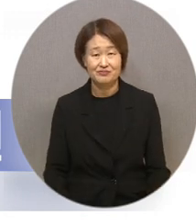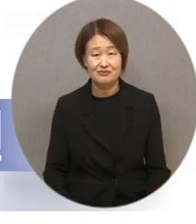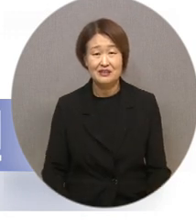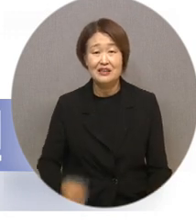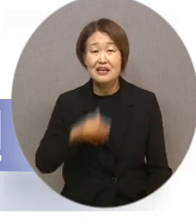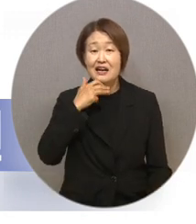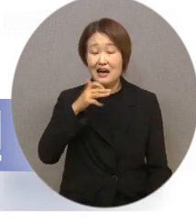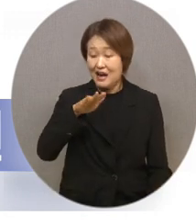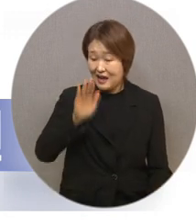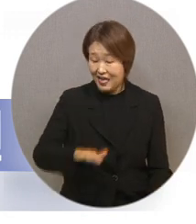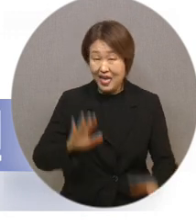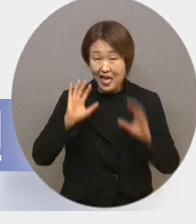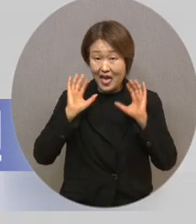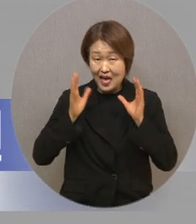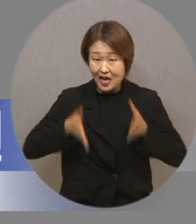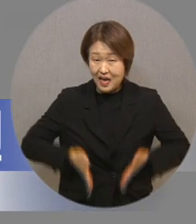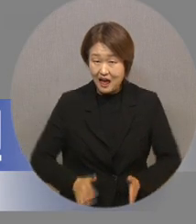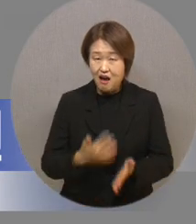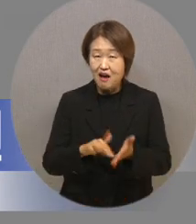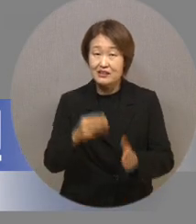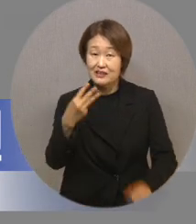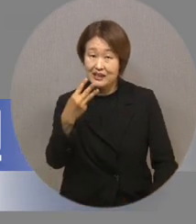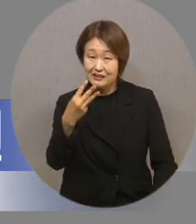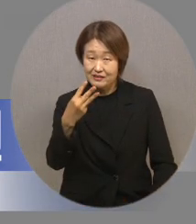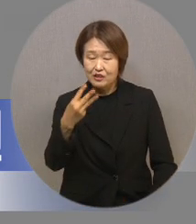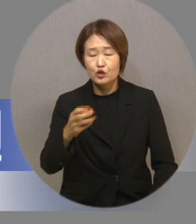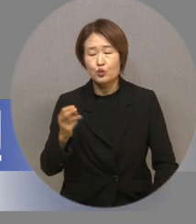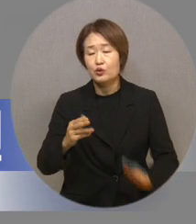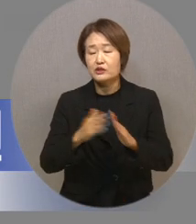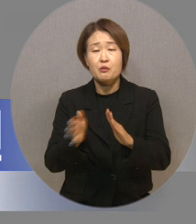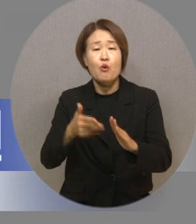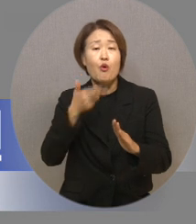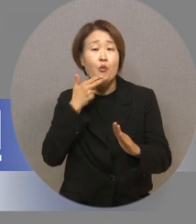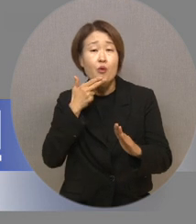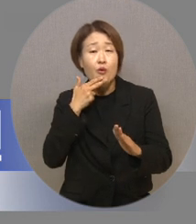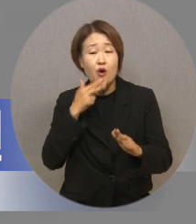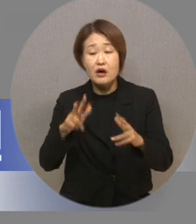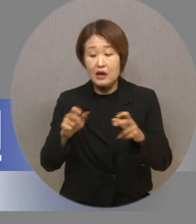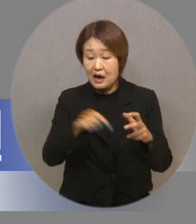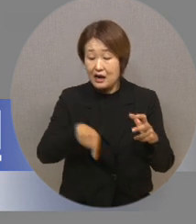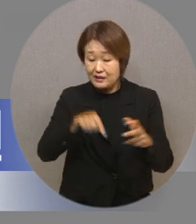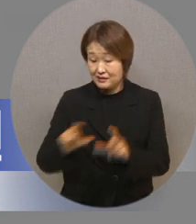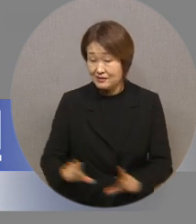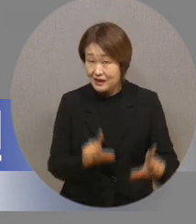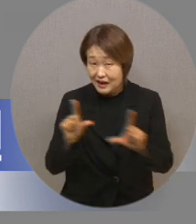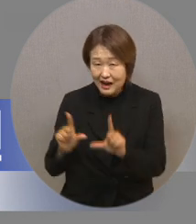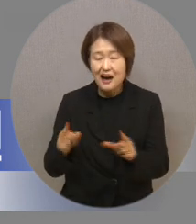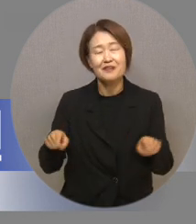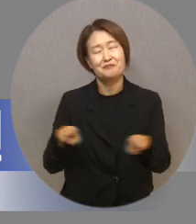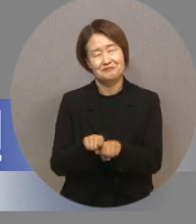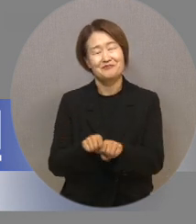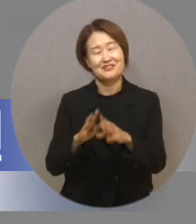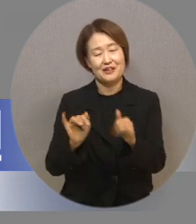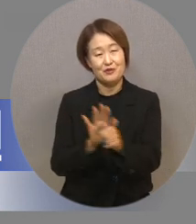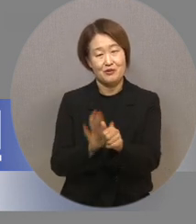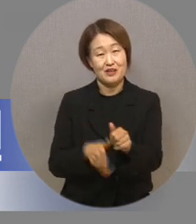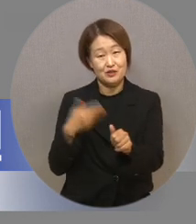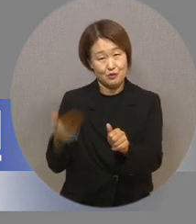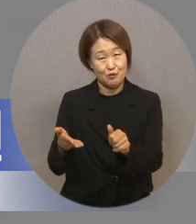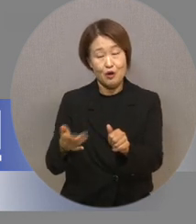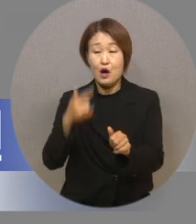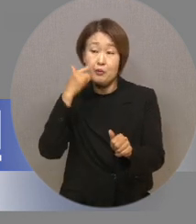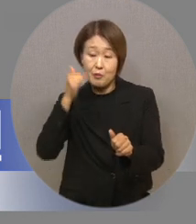18세 이하의 자녀가 3명 이상 있는 무주택 성남 시민입니다. 부모와 자녀 모두 성남시에 주소를